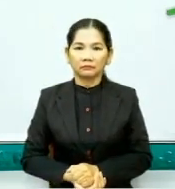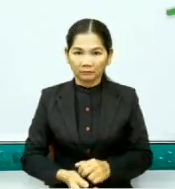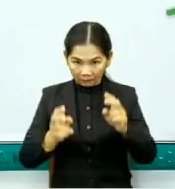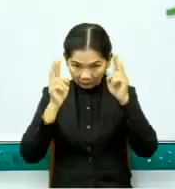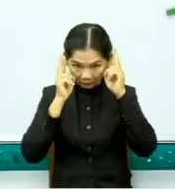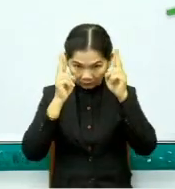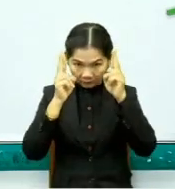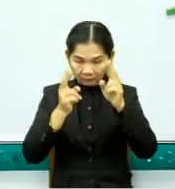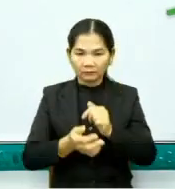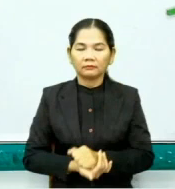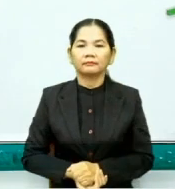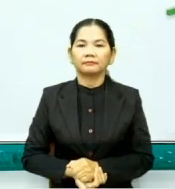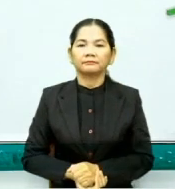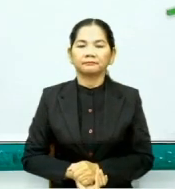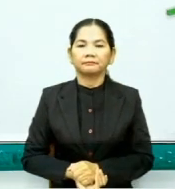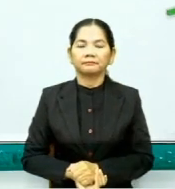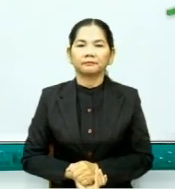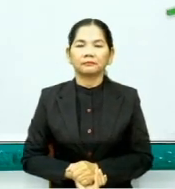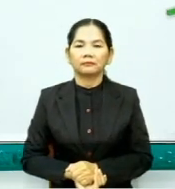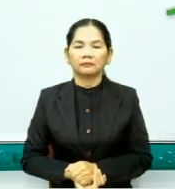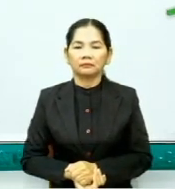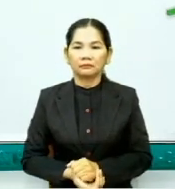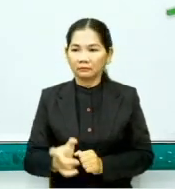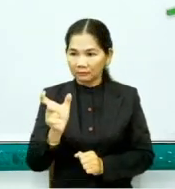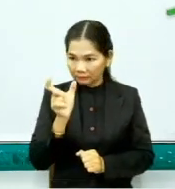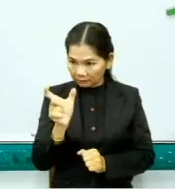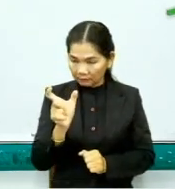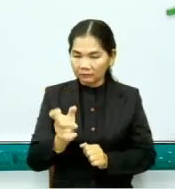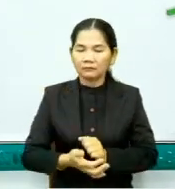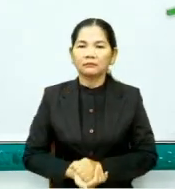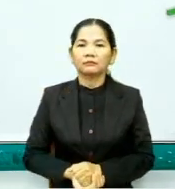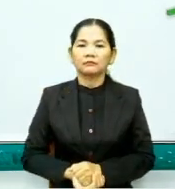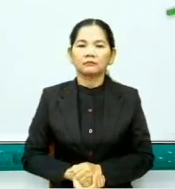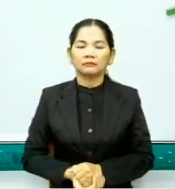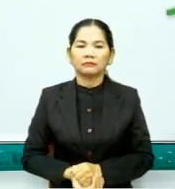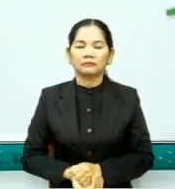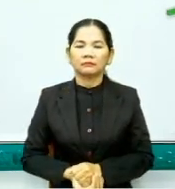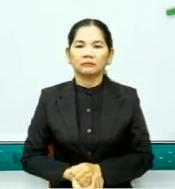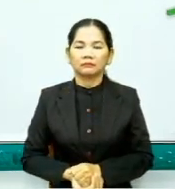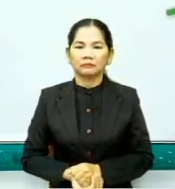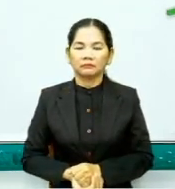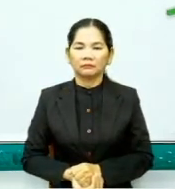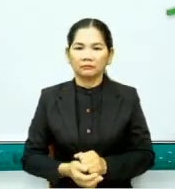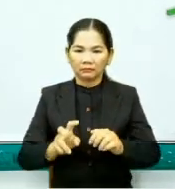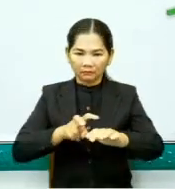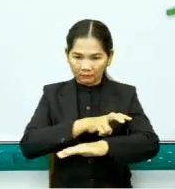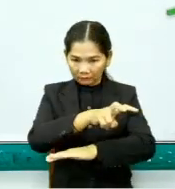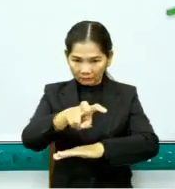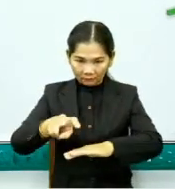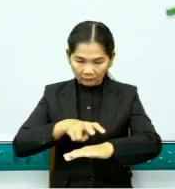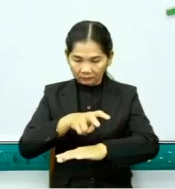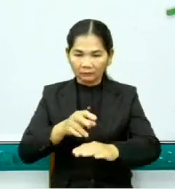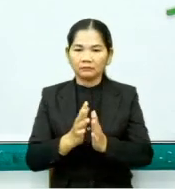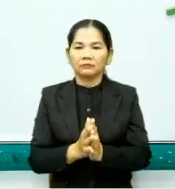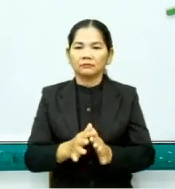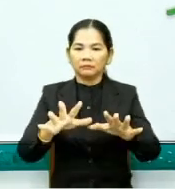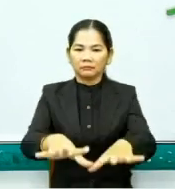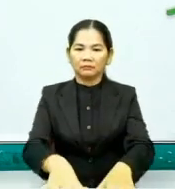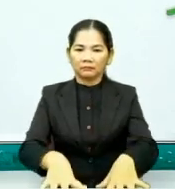up room chà đọc clear mình tịch tới con nâng thai rẽ xa